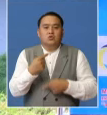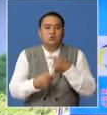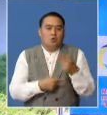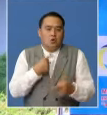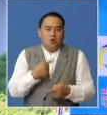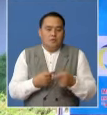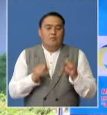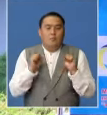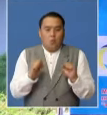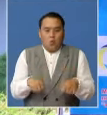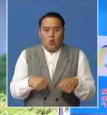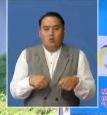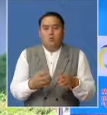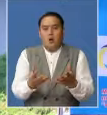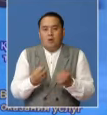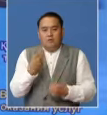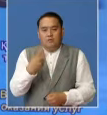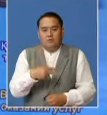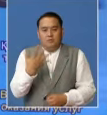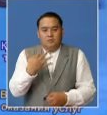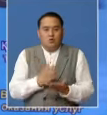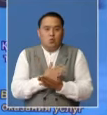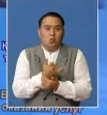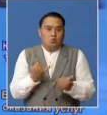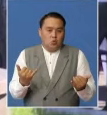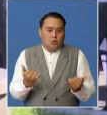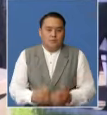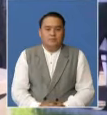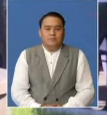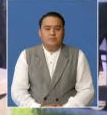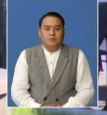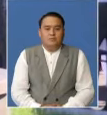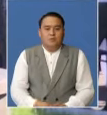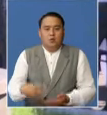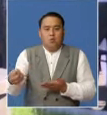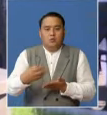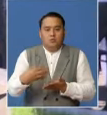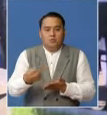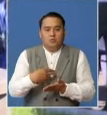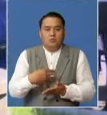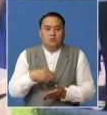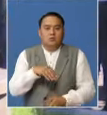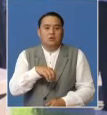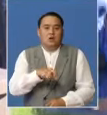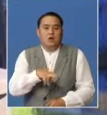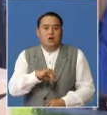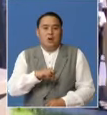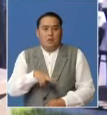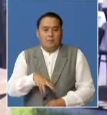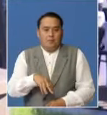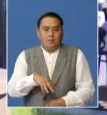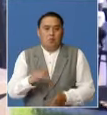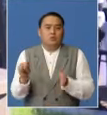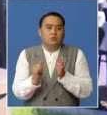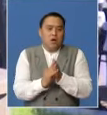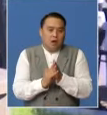люди в онлайн-режиме могут получить 25 видов государственных услуг. Вы закачиваете, устанавливаете себе Telegram, далее в поиске вы